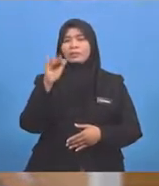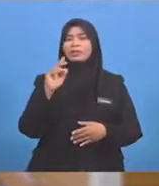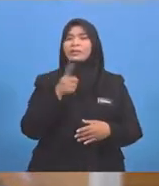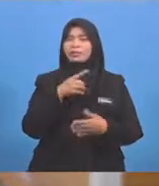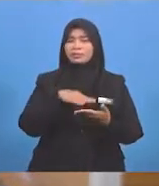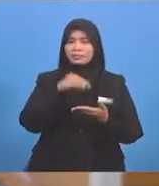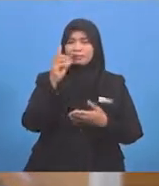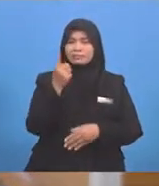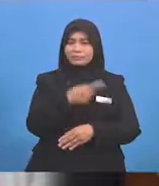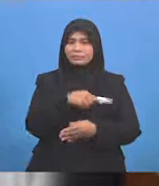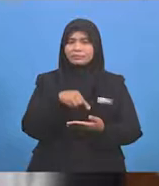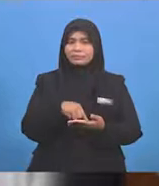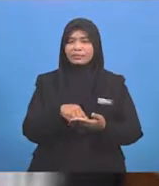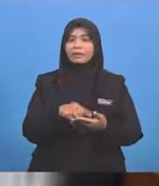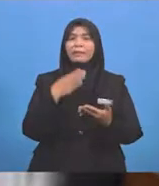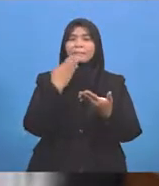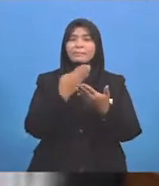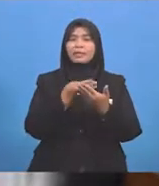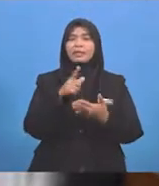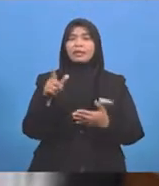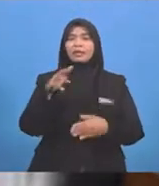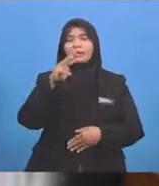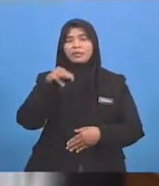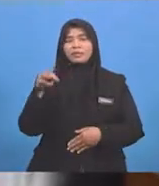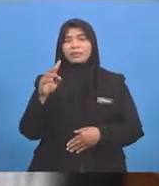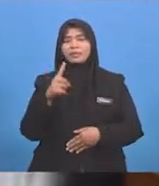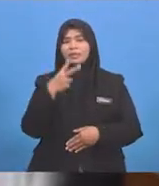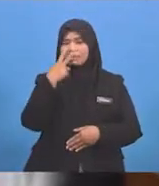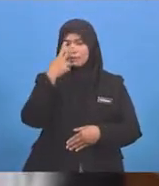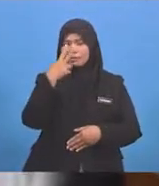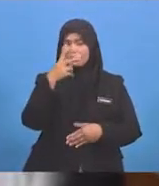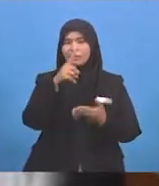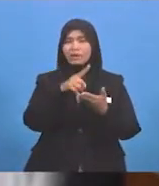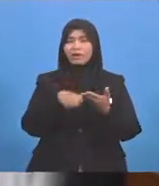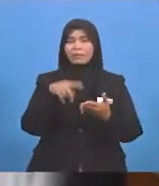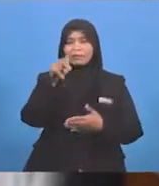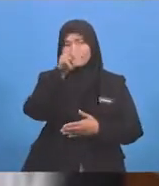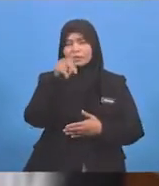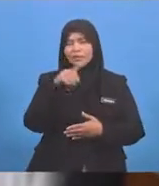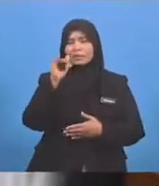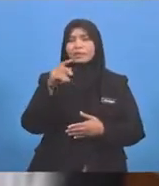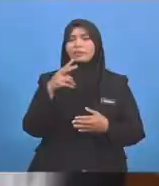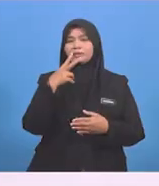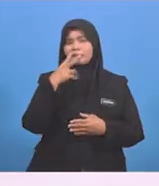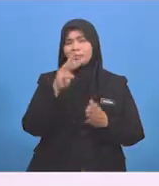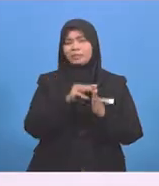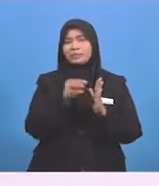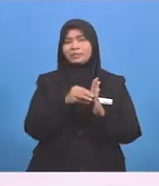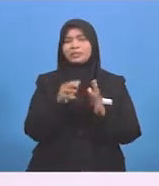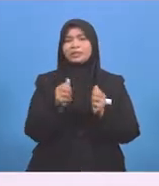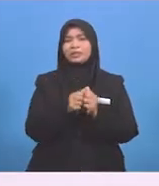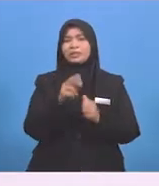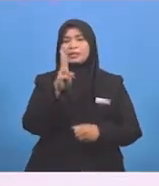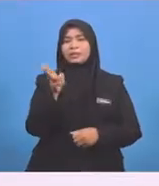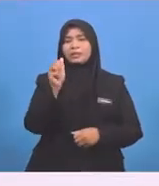ini. Baiklah murid-murid, kita lihat apakah yang dimaksudkan dengan haba pendam.